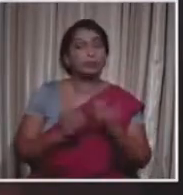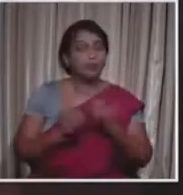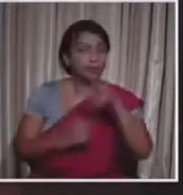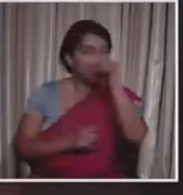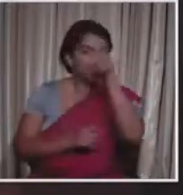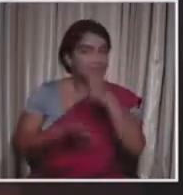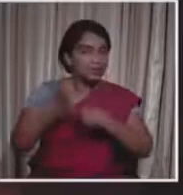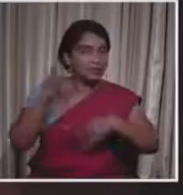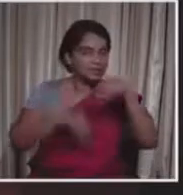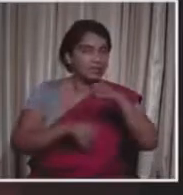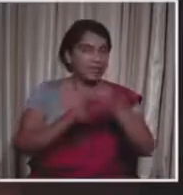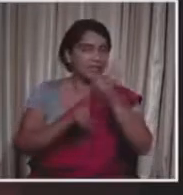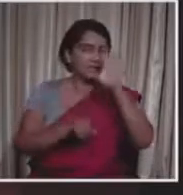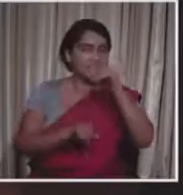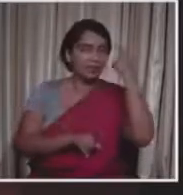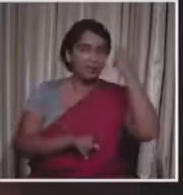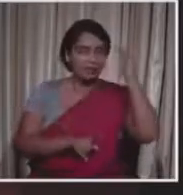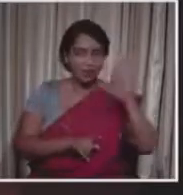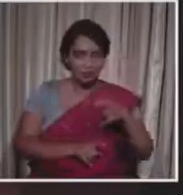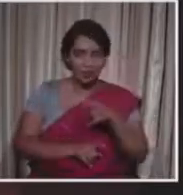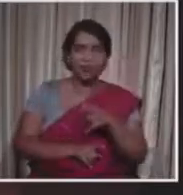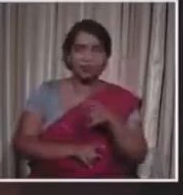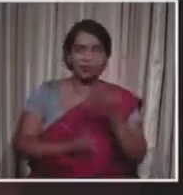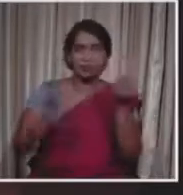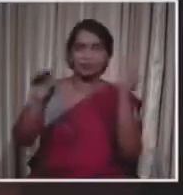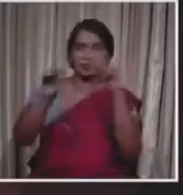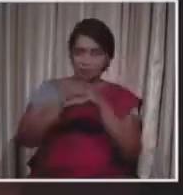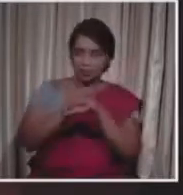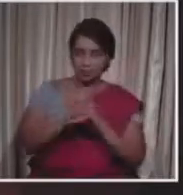අපේක්ෂකවරයෙක් හැටියට ඉදිරිපත් වුණේ.